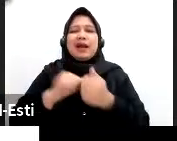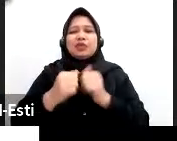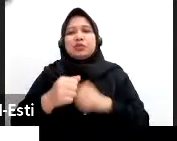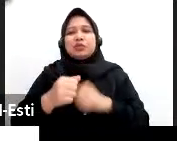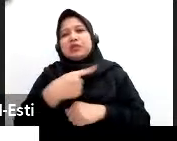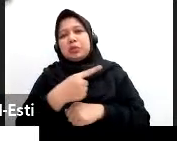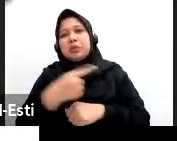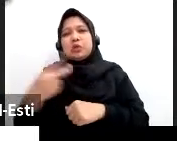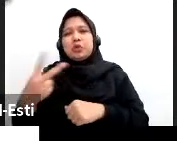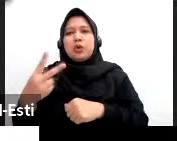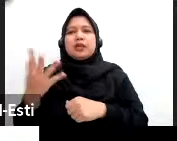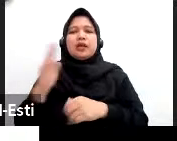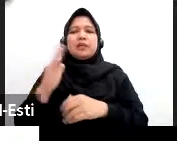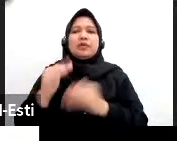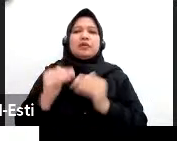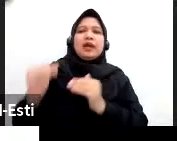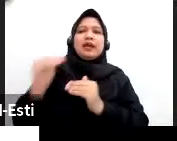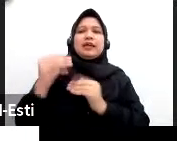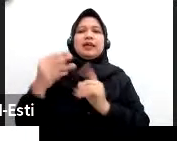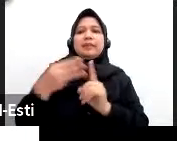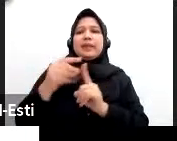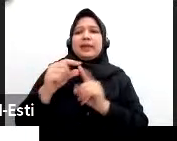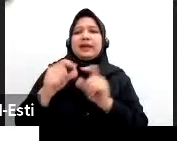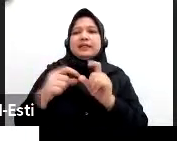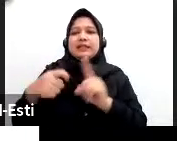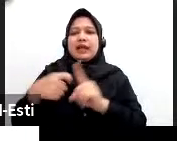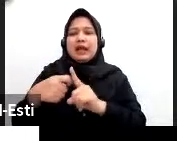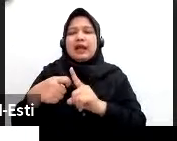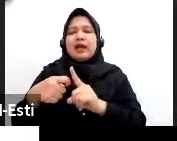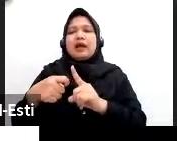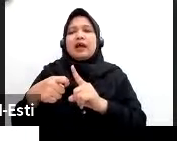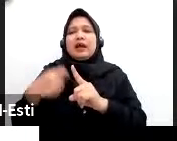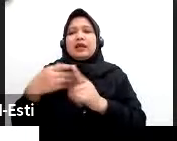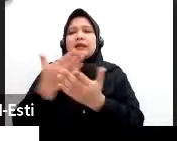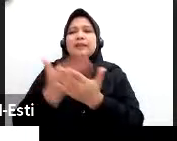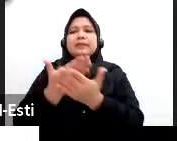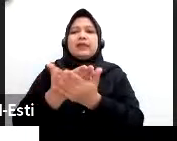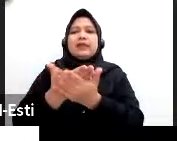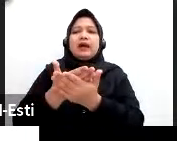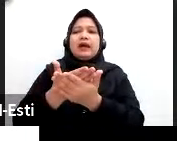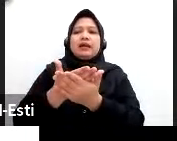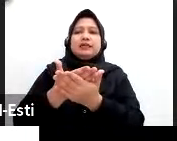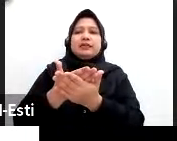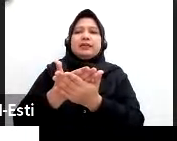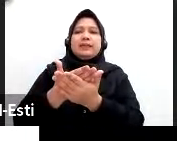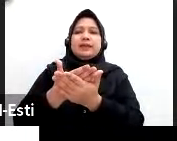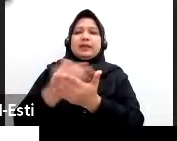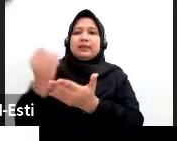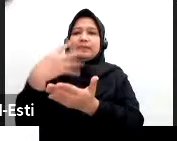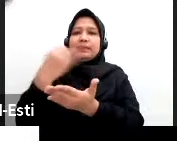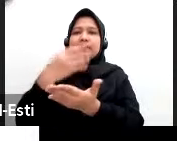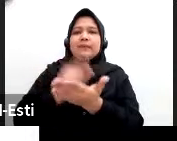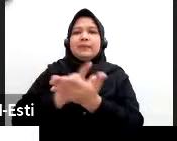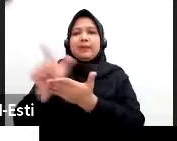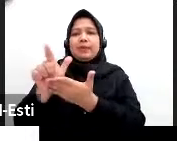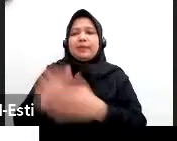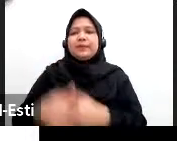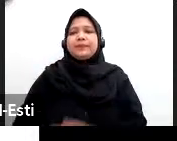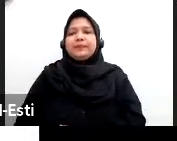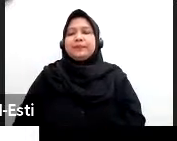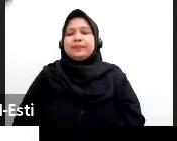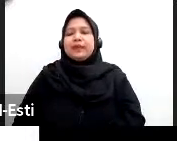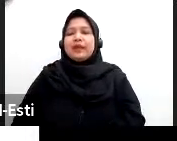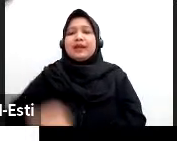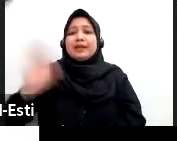masuk ke level bpsk ya yang mulai mencari pengaduan nah dalam hal ini kami menyadari bahwa tidak